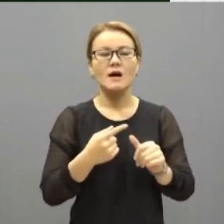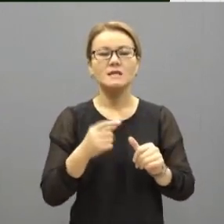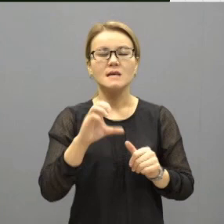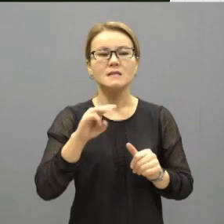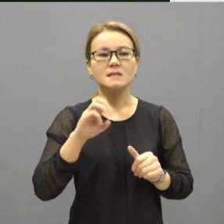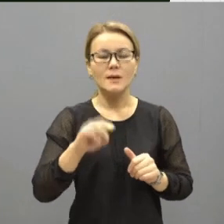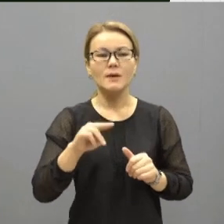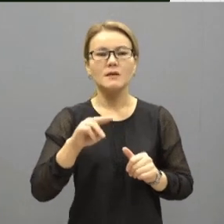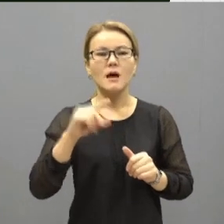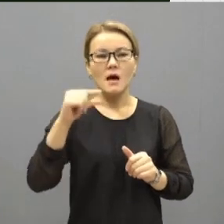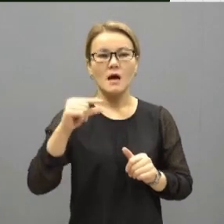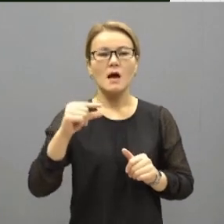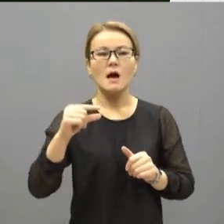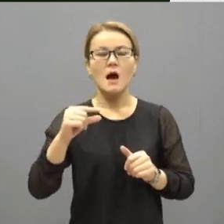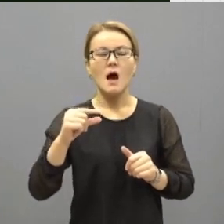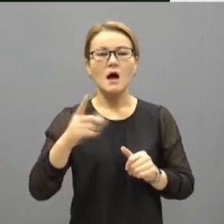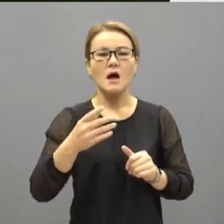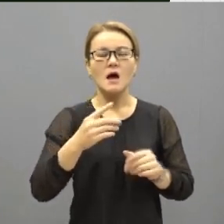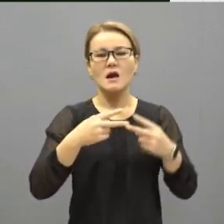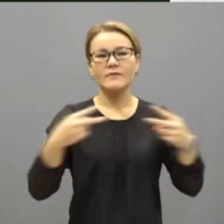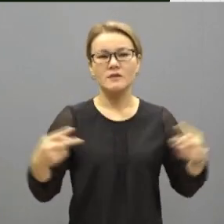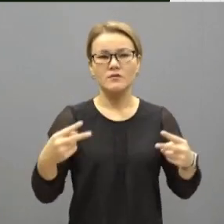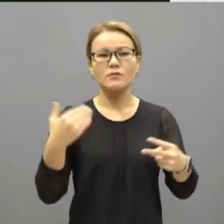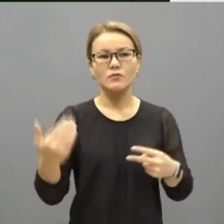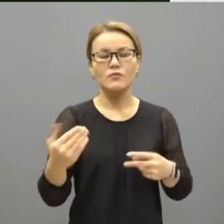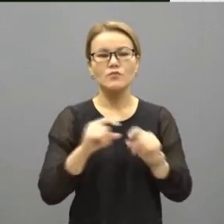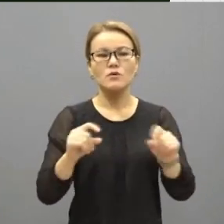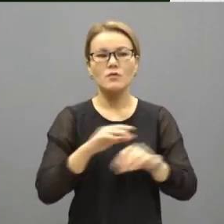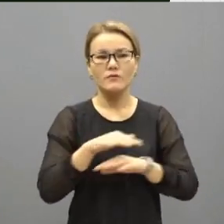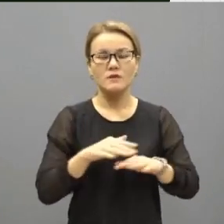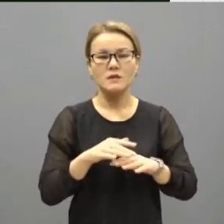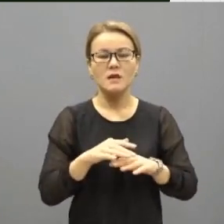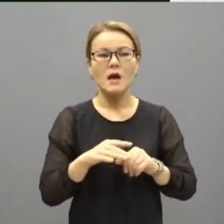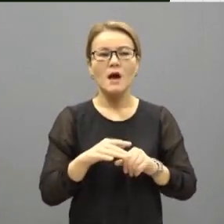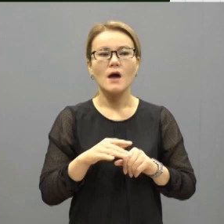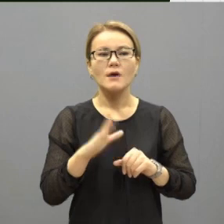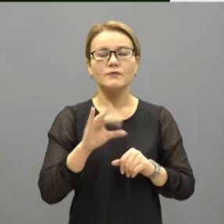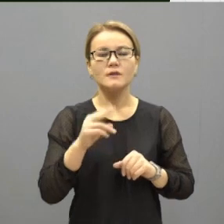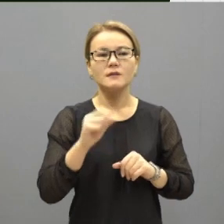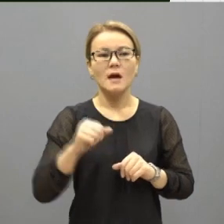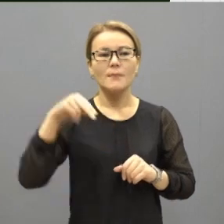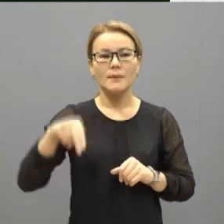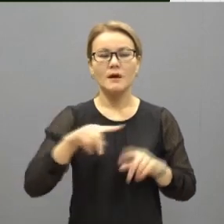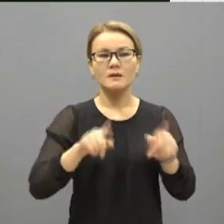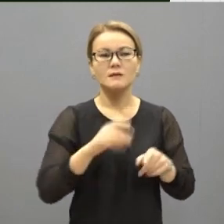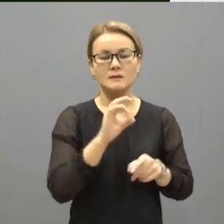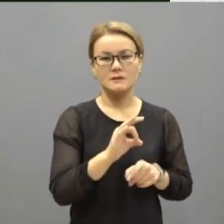от x равно нулю, где P от x – многочлен стандартного вида.